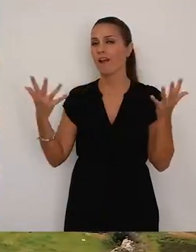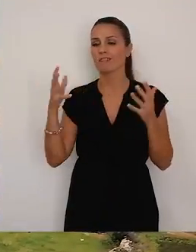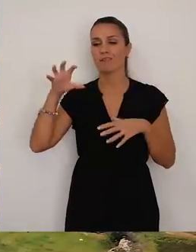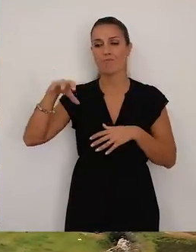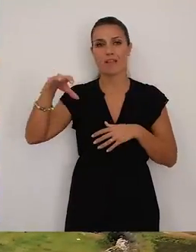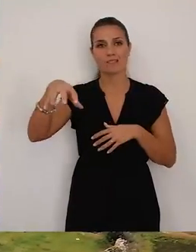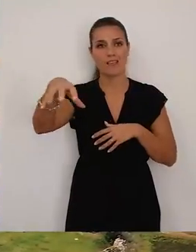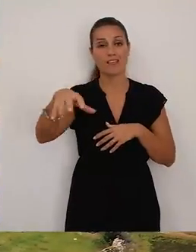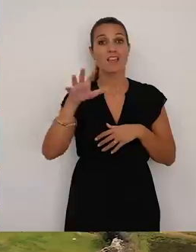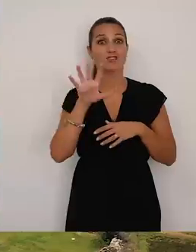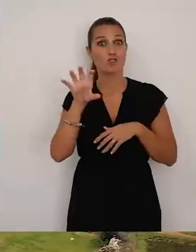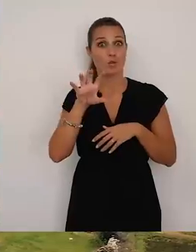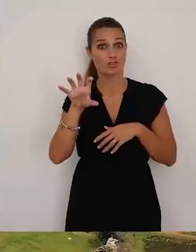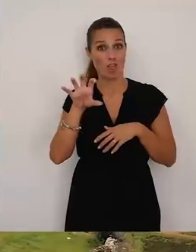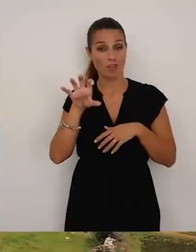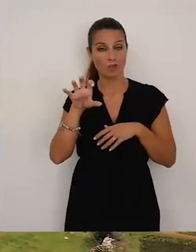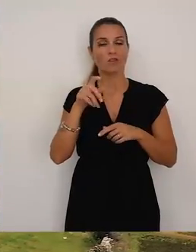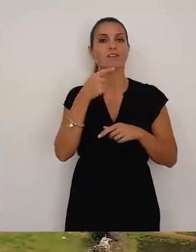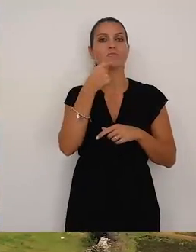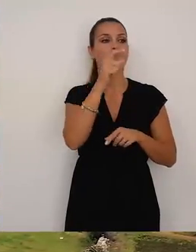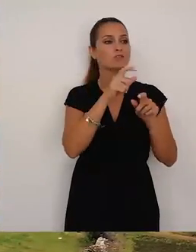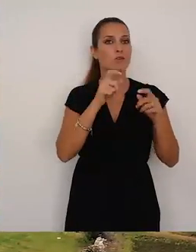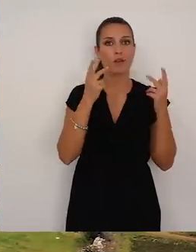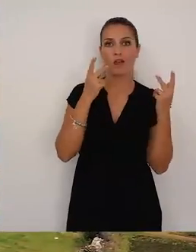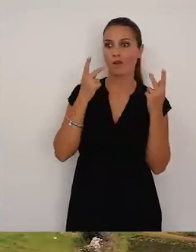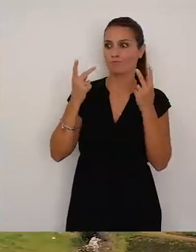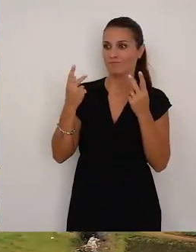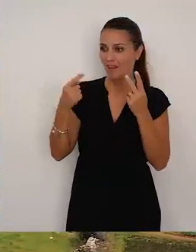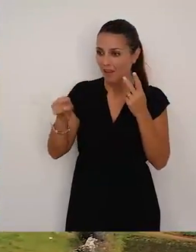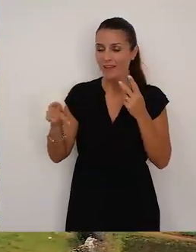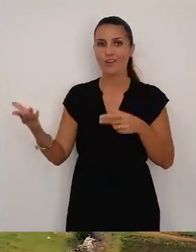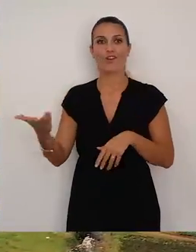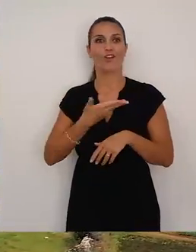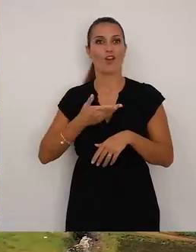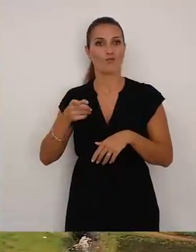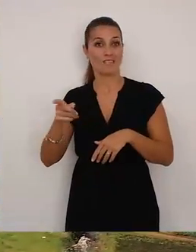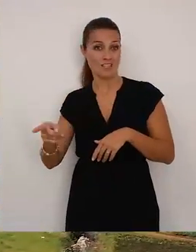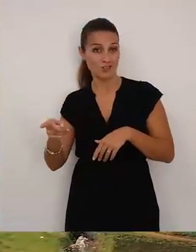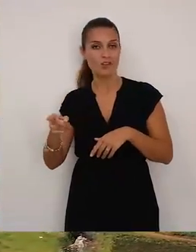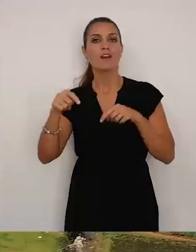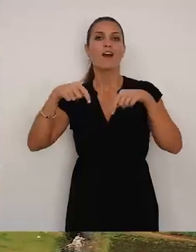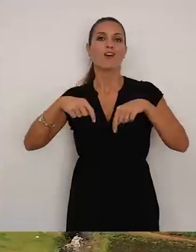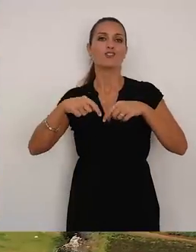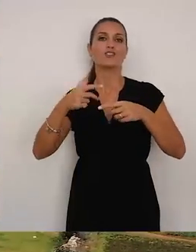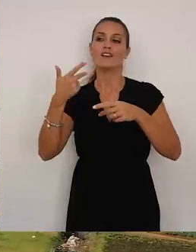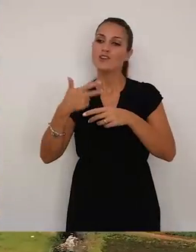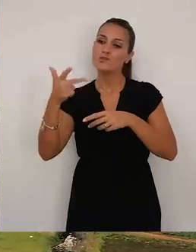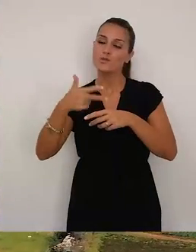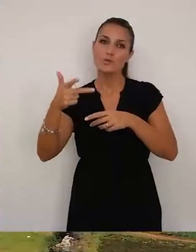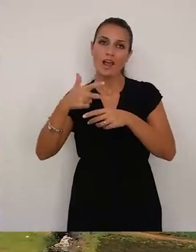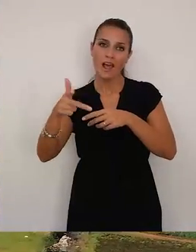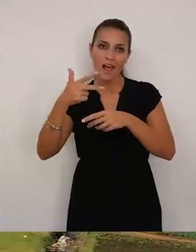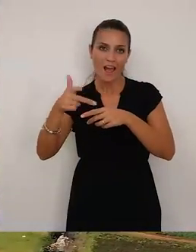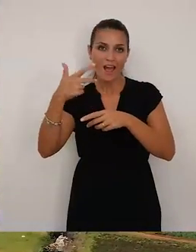masserie cinquecentesche si impongono sullo sguardo dei visitatori con le loro facciate monumentali, oggi ristrutturate e riconsegnate